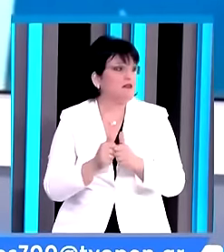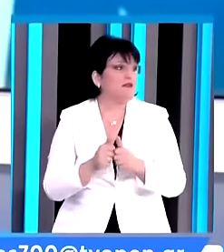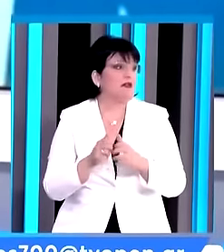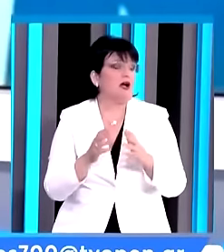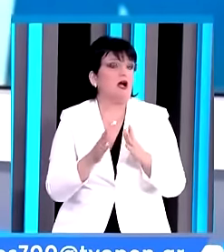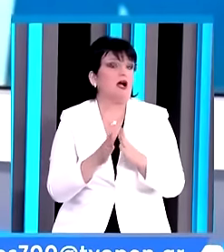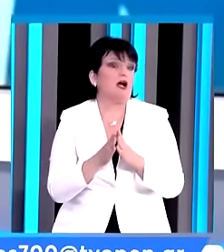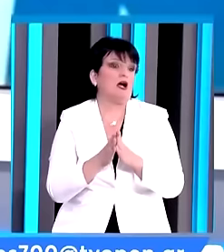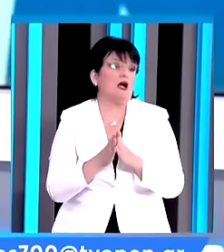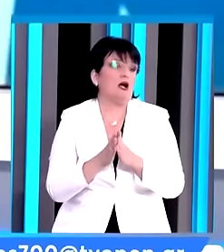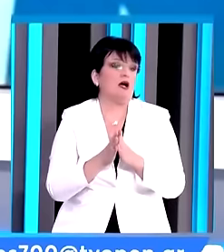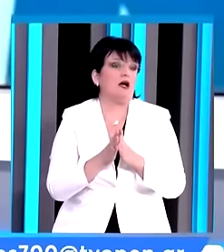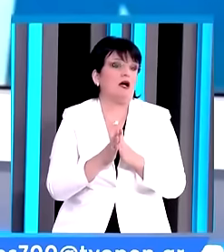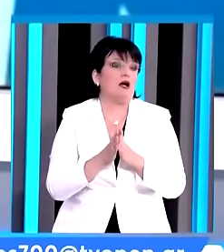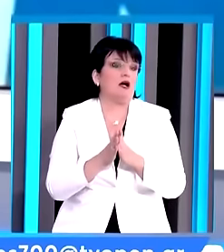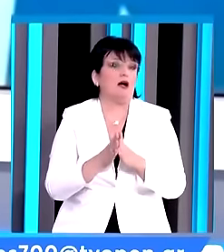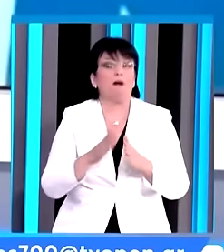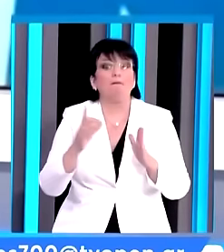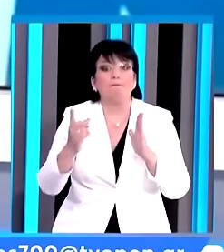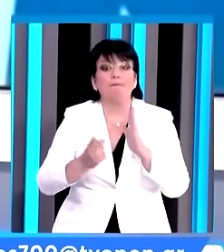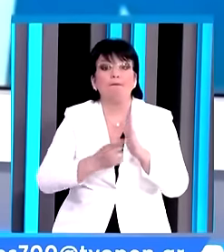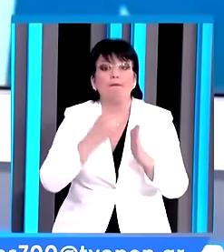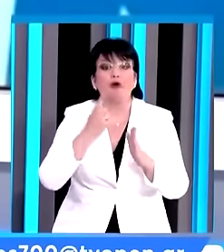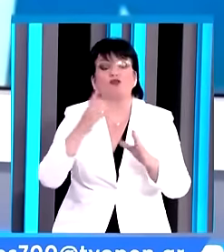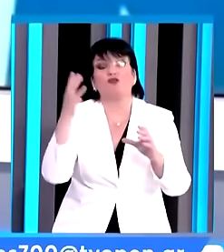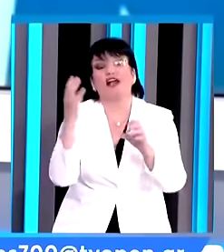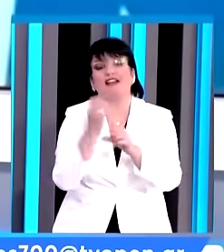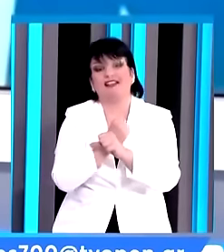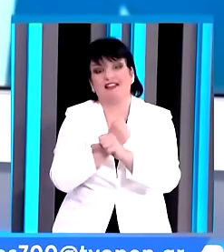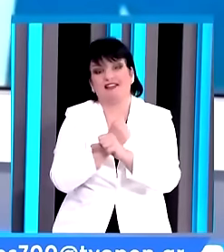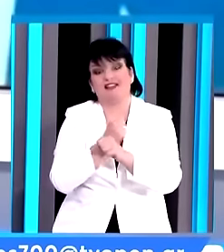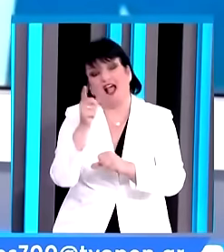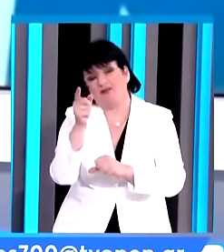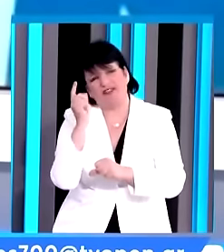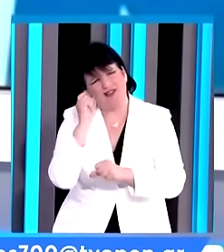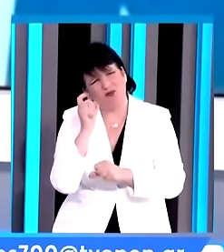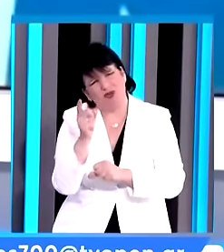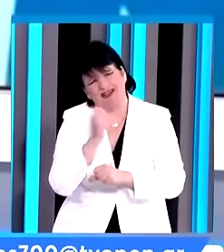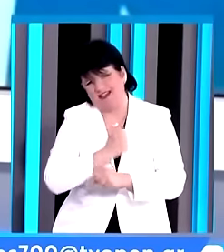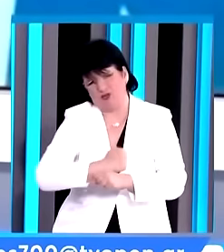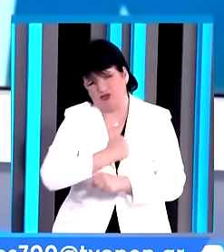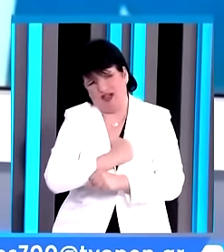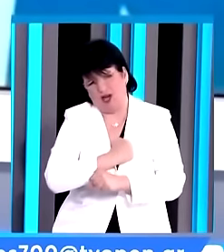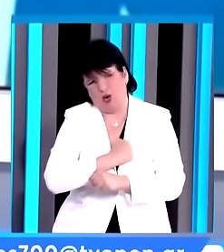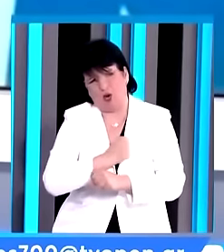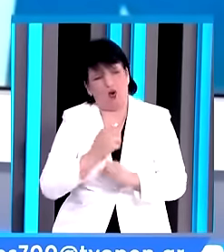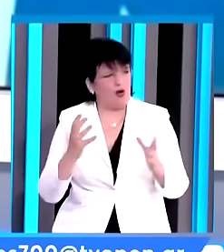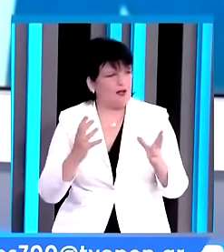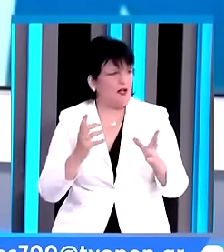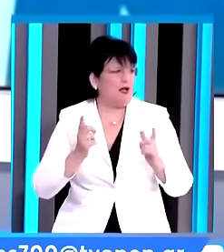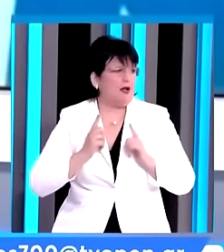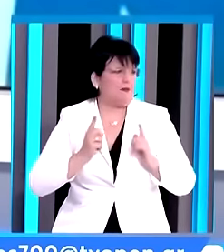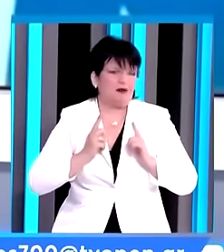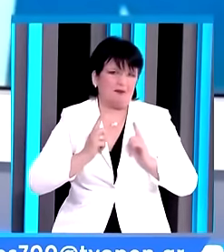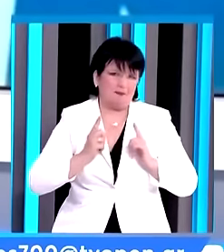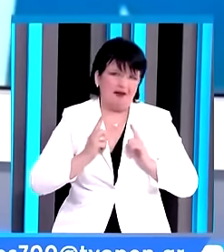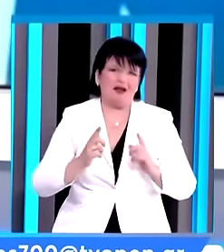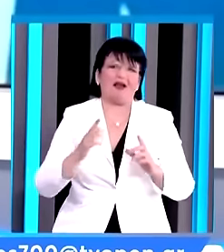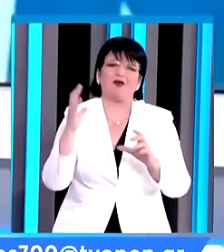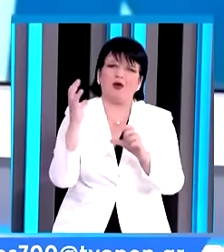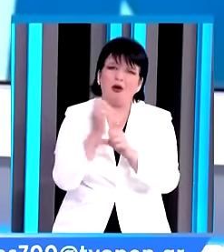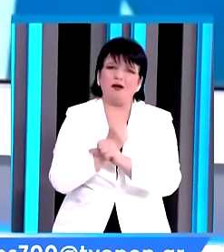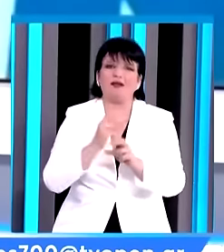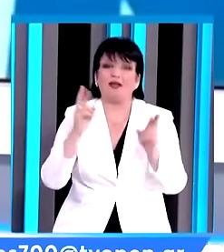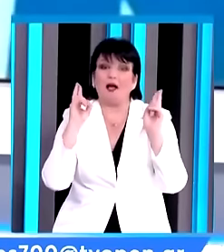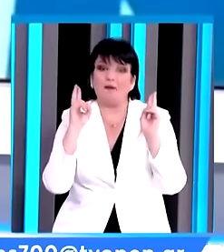Μακάρι, προφανώς, να έχουμε για πρώτη φορά νικητή. Θα σας στενοχωρήσει λίγο, το ξέρω. Ελληνική ομάδα στο κόνφερ και